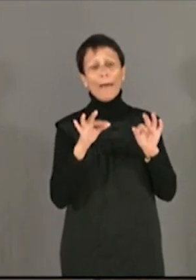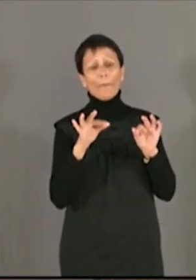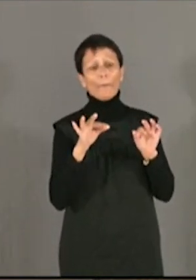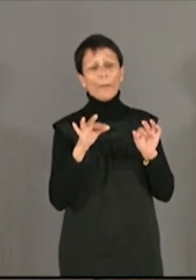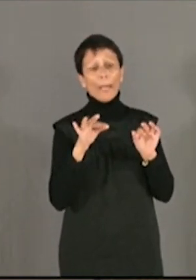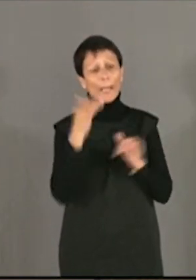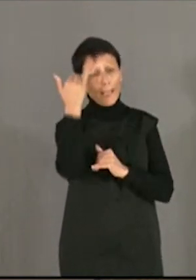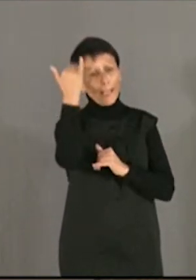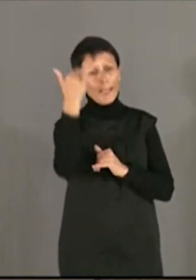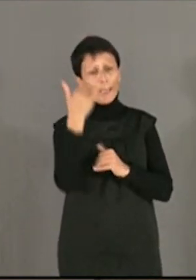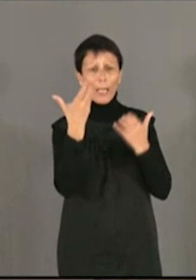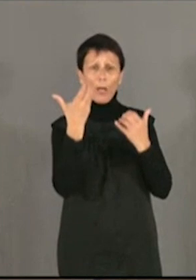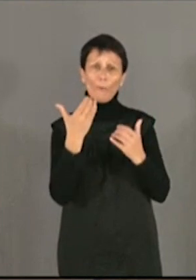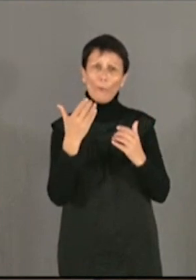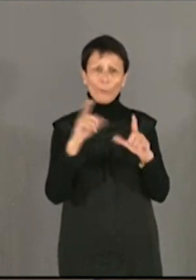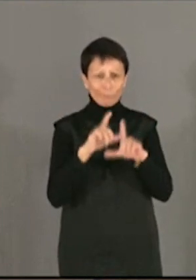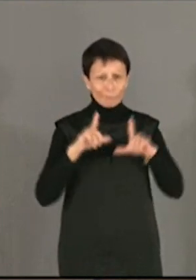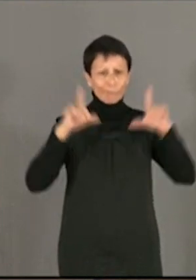vous fait cadeau